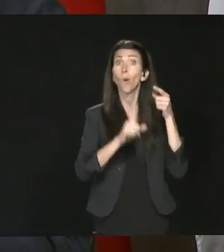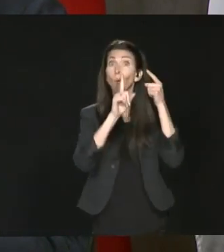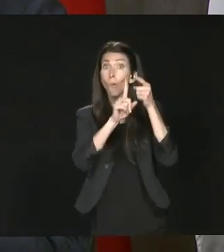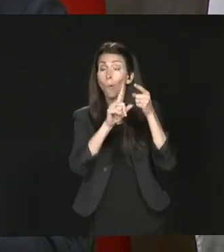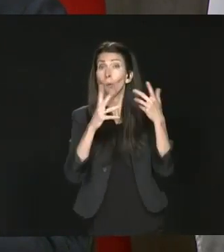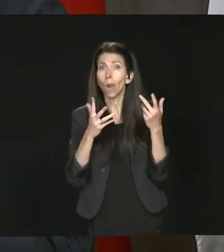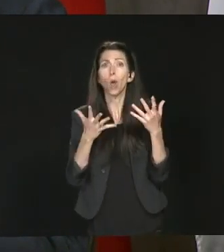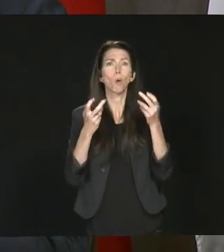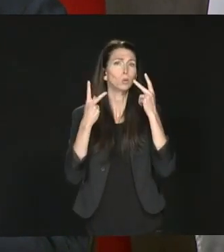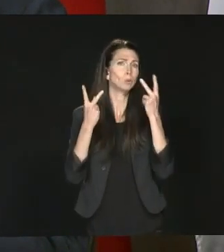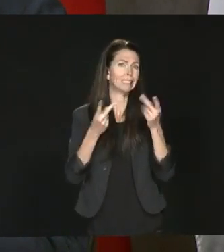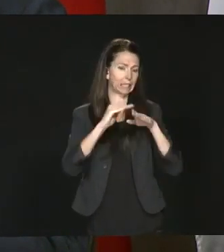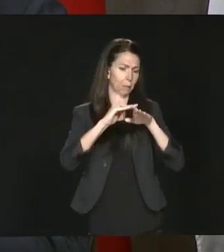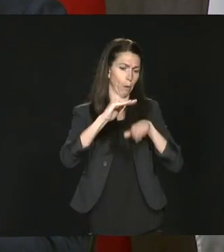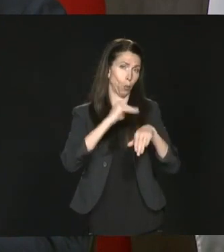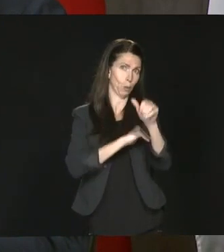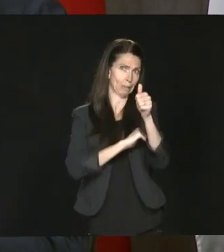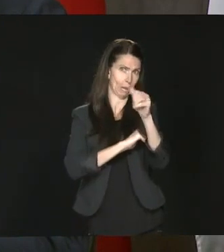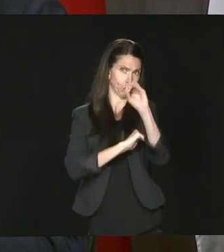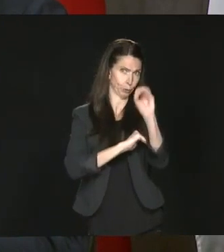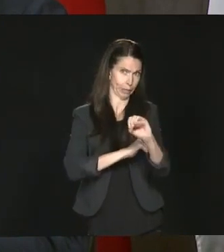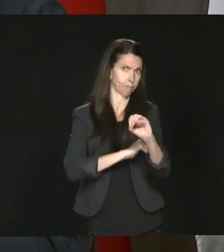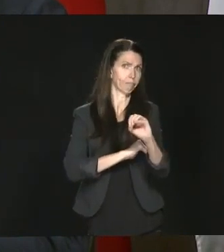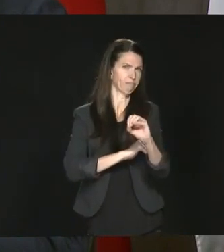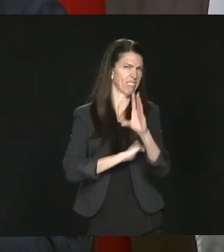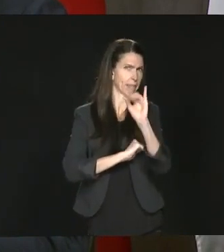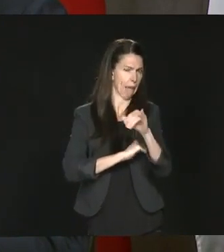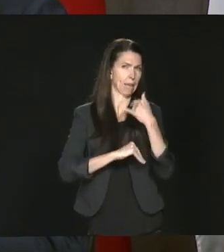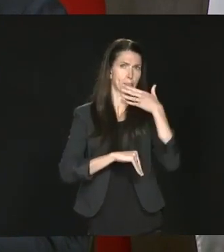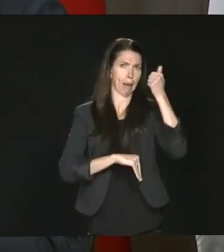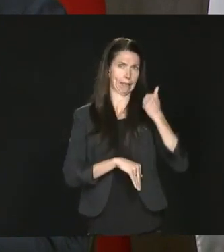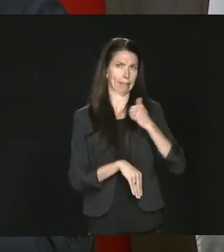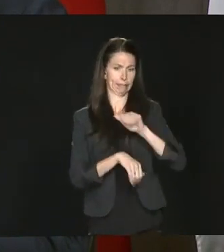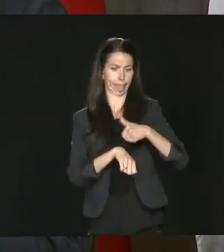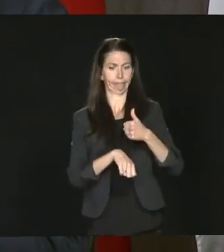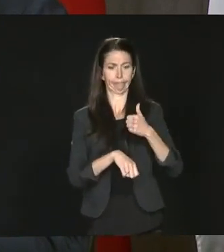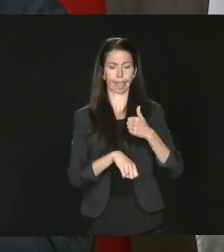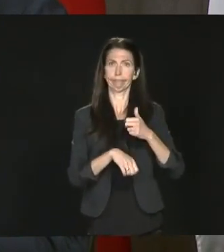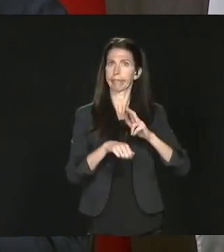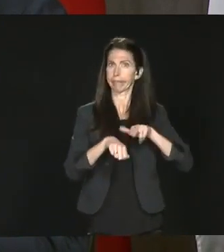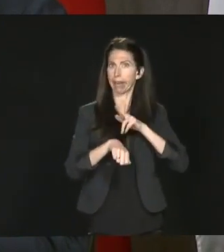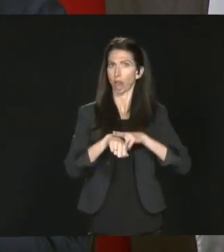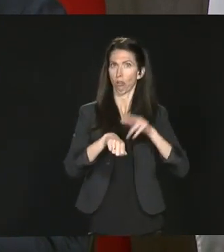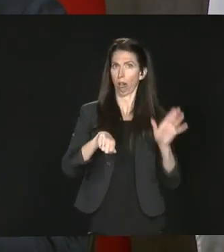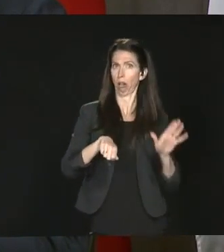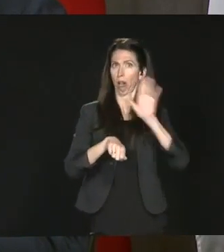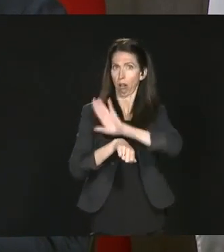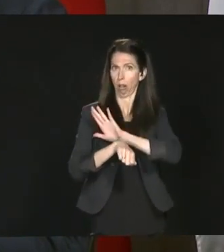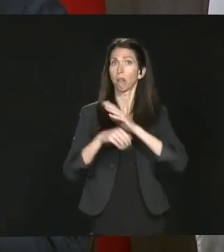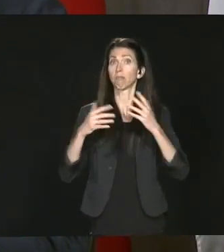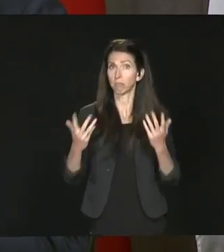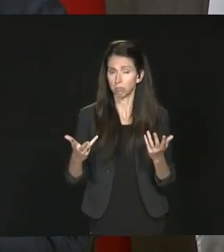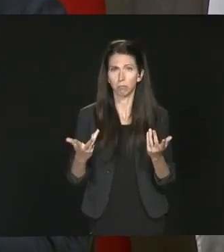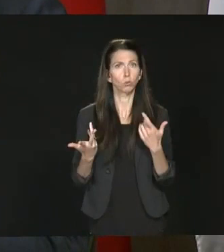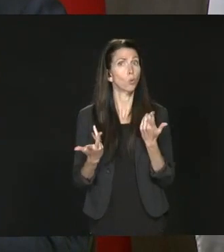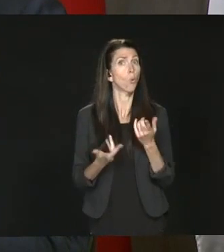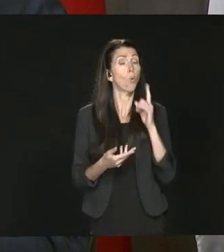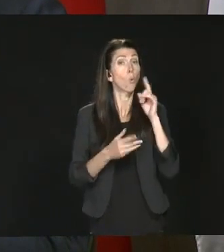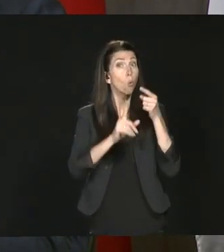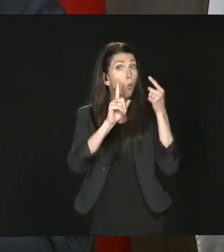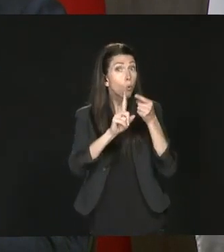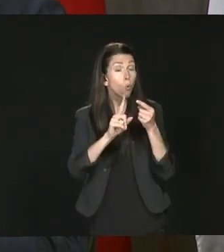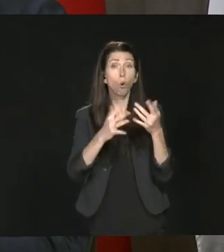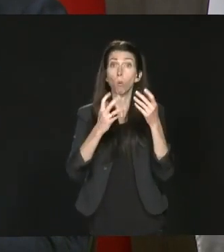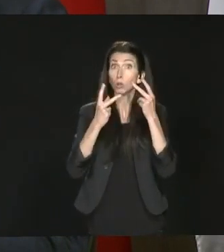nous ratissons large en testant beaucoup de personnes associées à chaque cas positif, tout en nous concentrant sur les zones de propagation